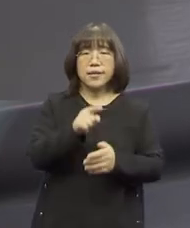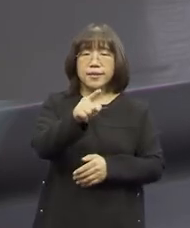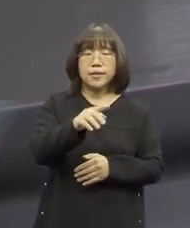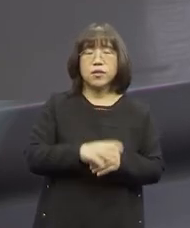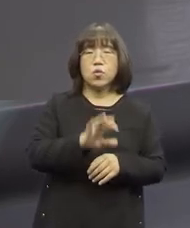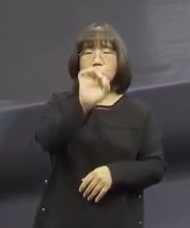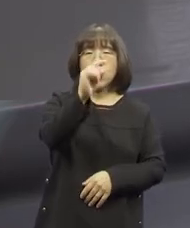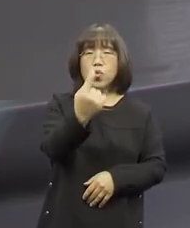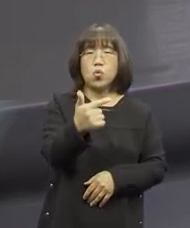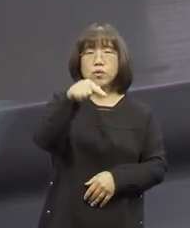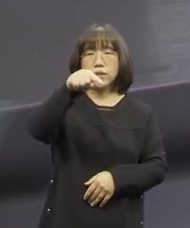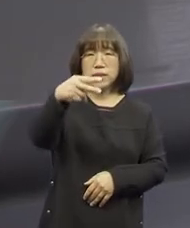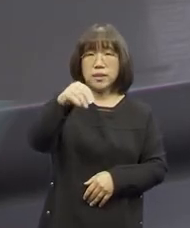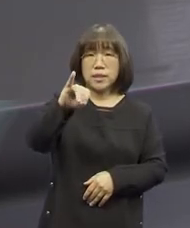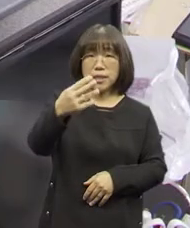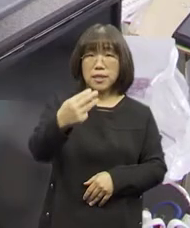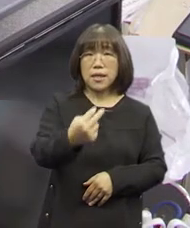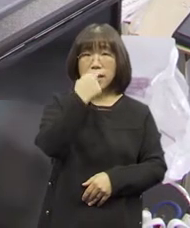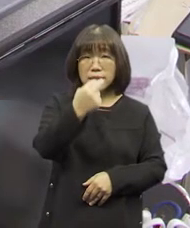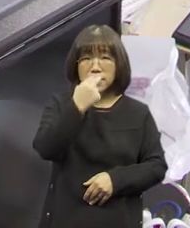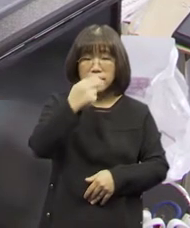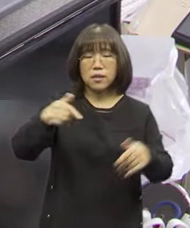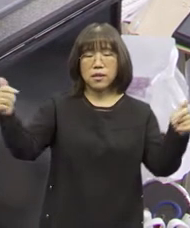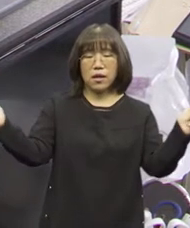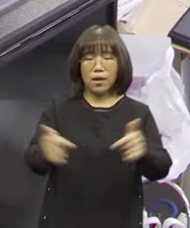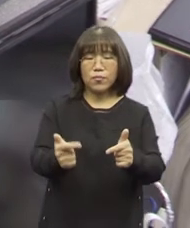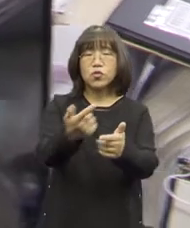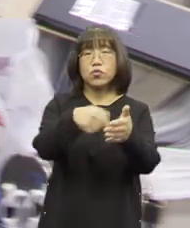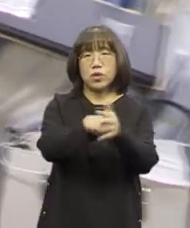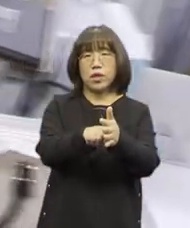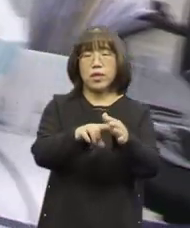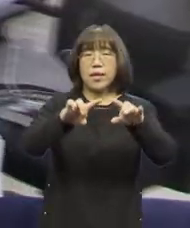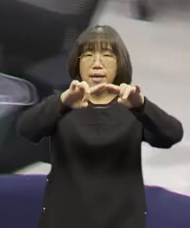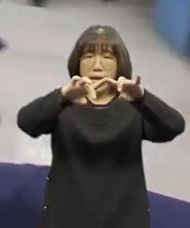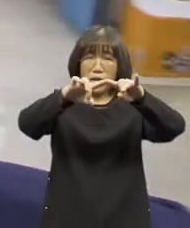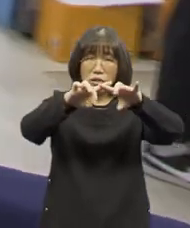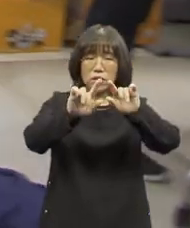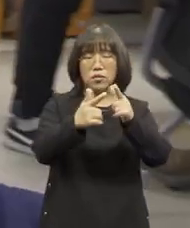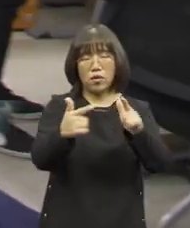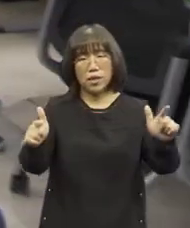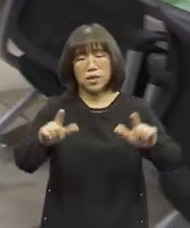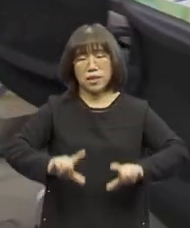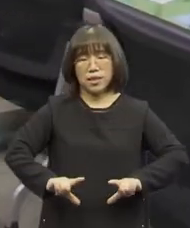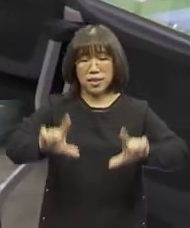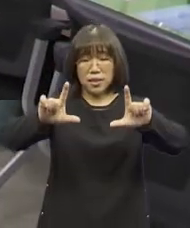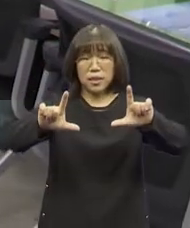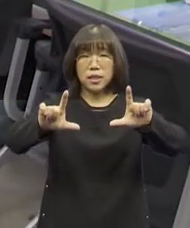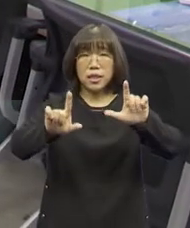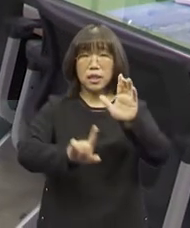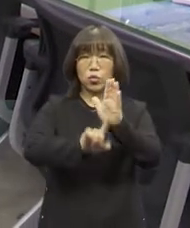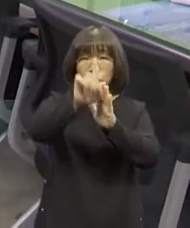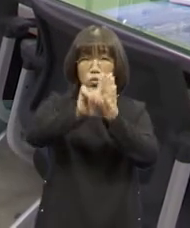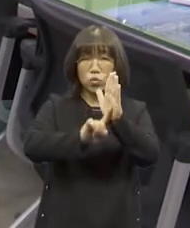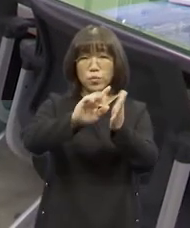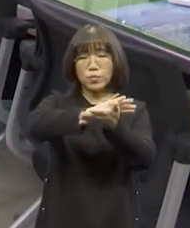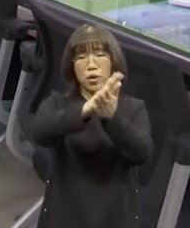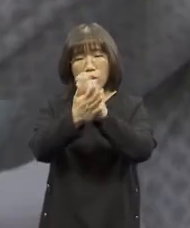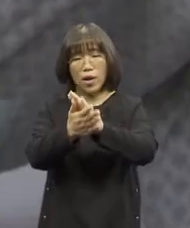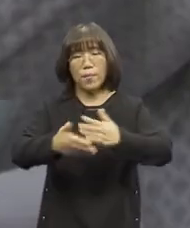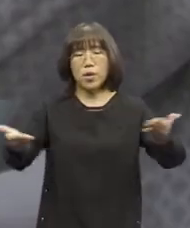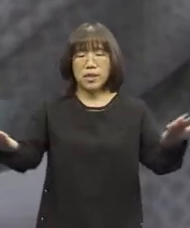있는 온실가스 인벤토리를 구축하고 온실가스 감축과 더불어 에너지, 기후변화,